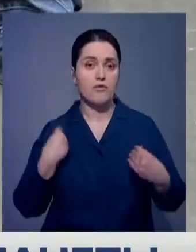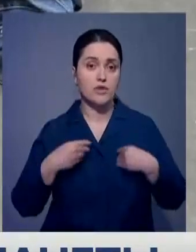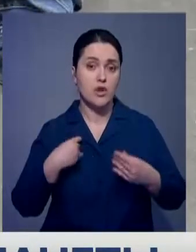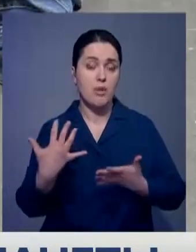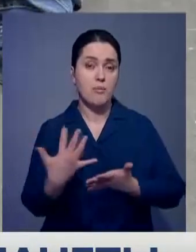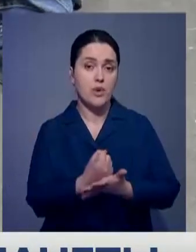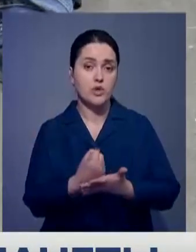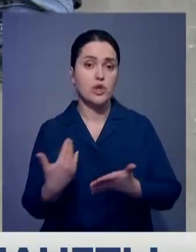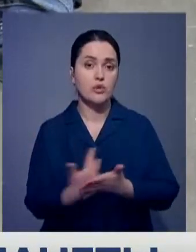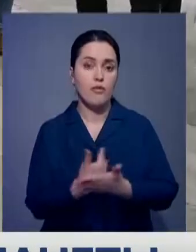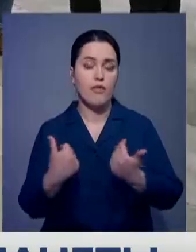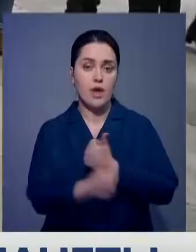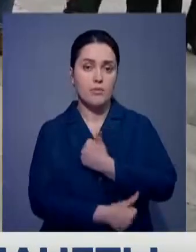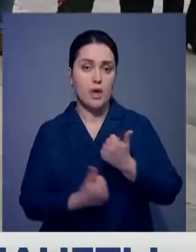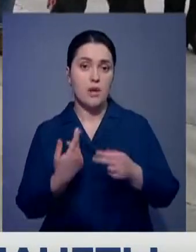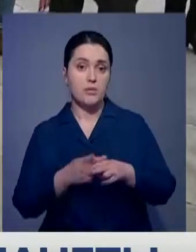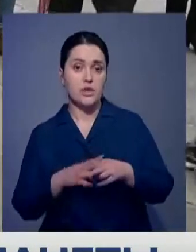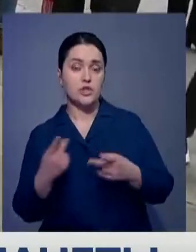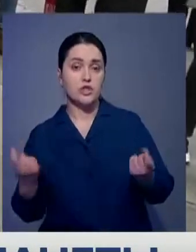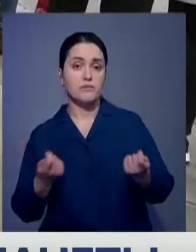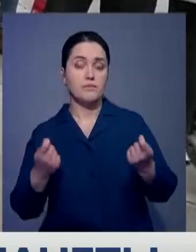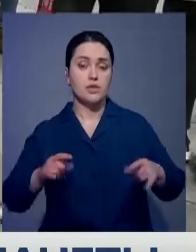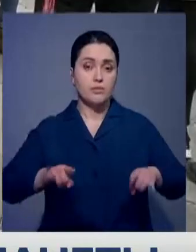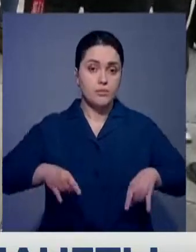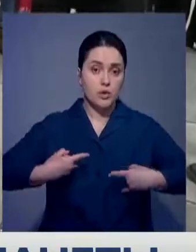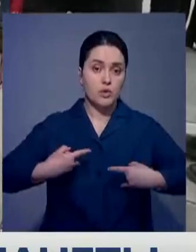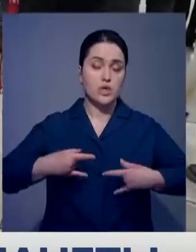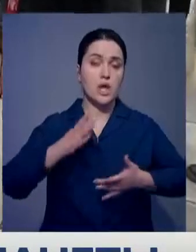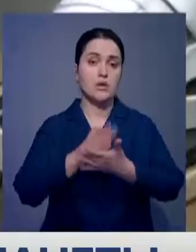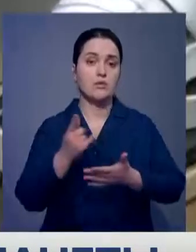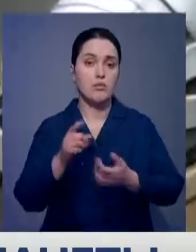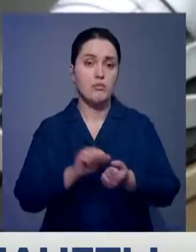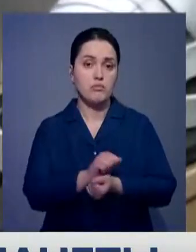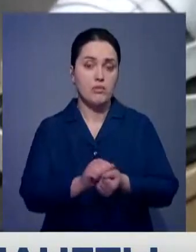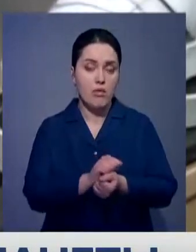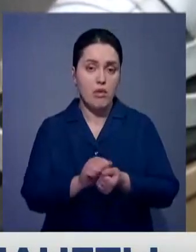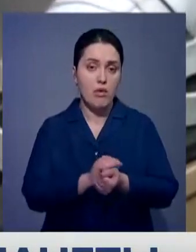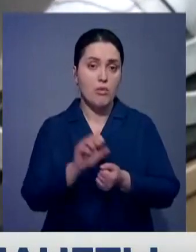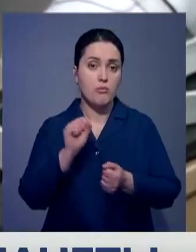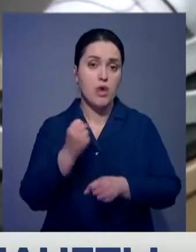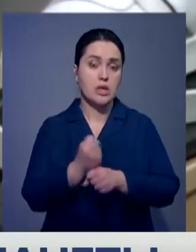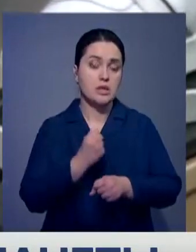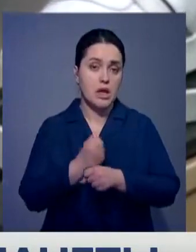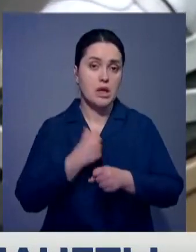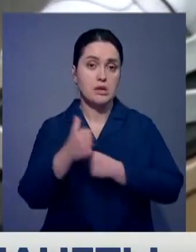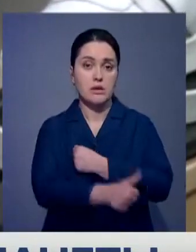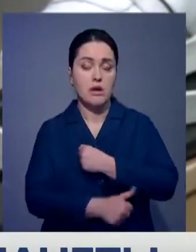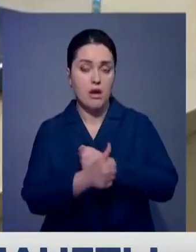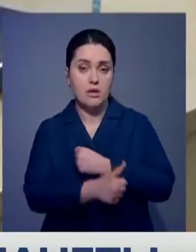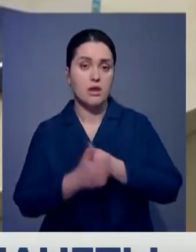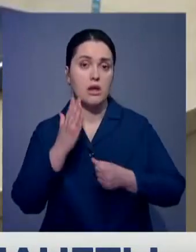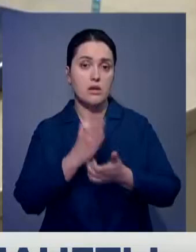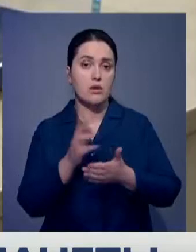новые материалы. Вот джинсы из переработанной ткани, обувь с подошвой из автомобильных покрышек. Удивительно, но даже самые